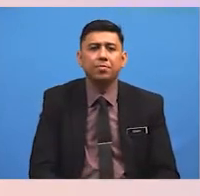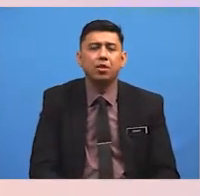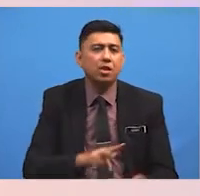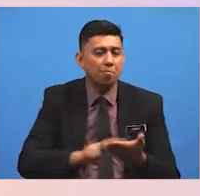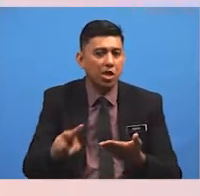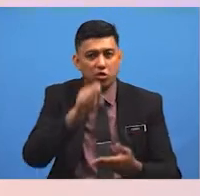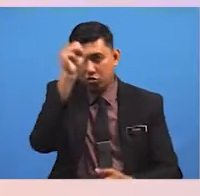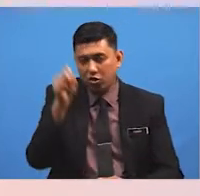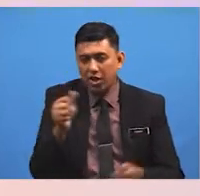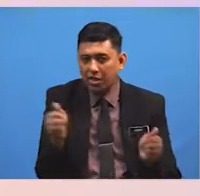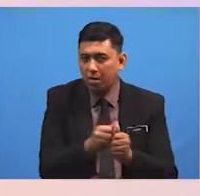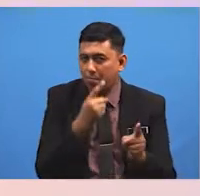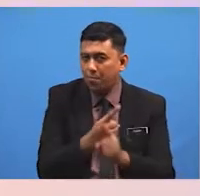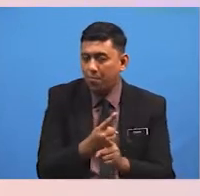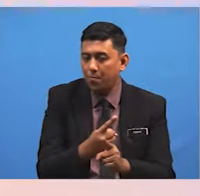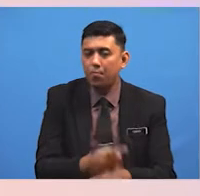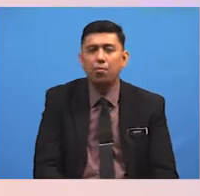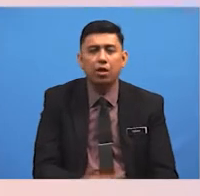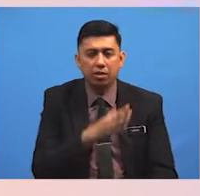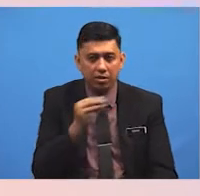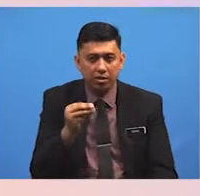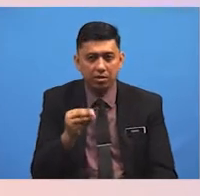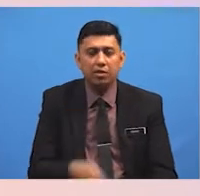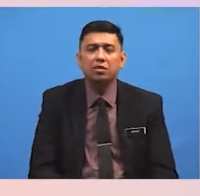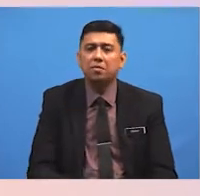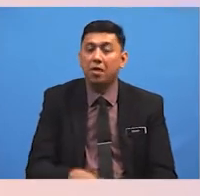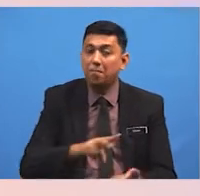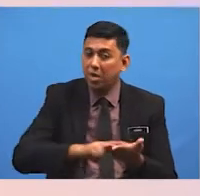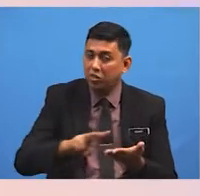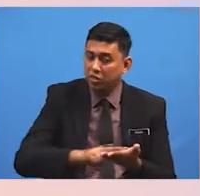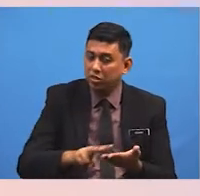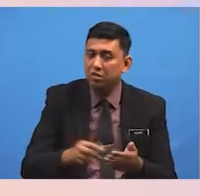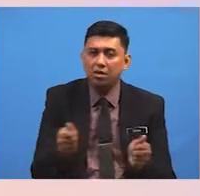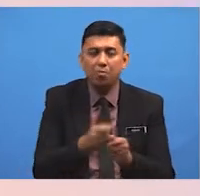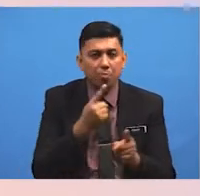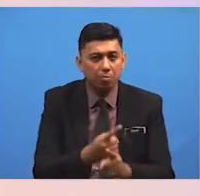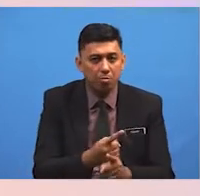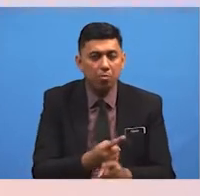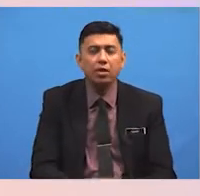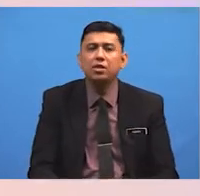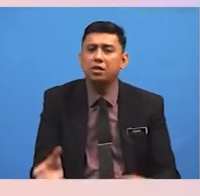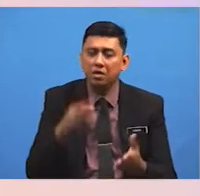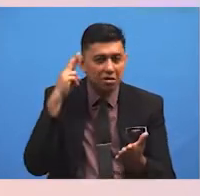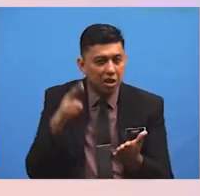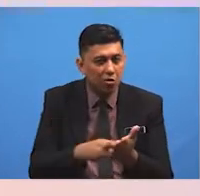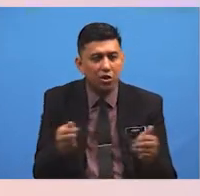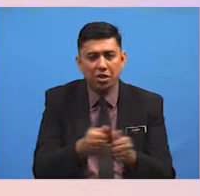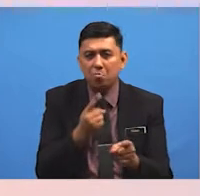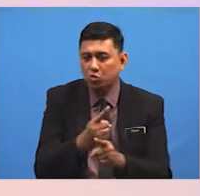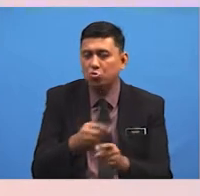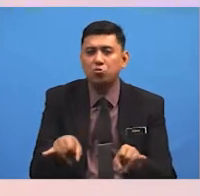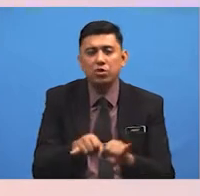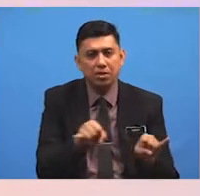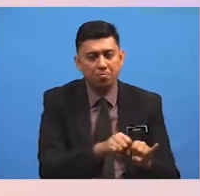baca soalnya dengan sedih betul dan rupanya memiliki the baca dengan teliti kita akan capai rekor dengan teliti